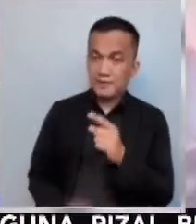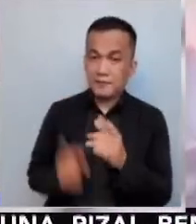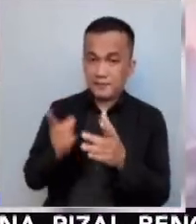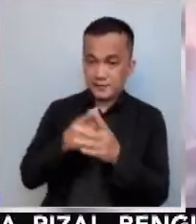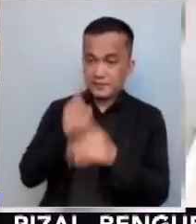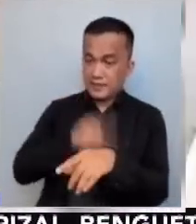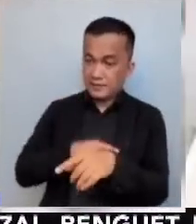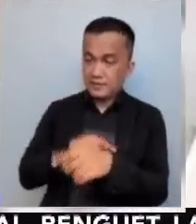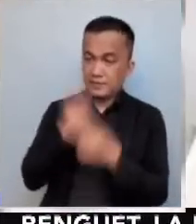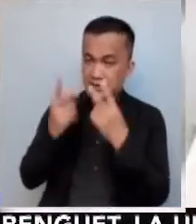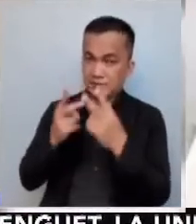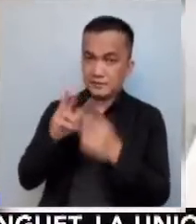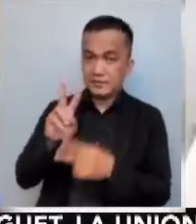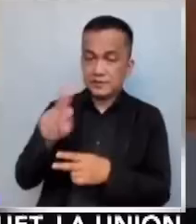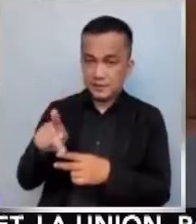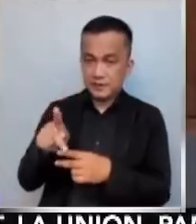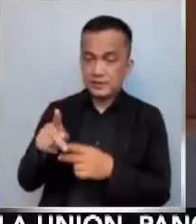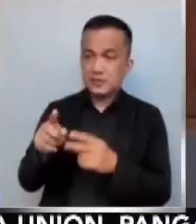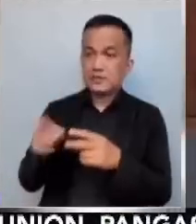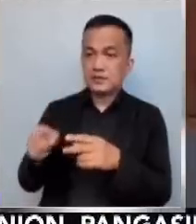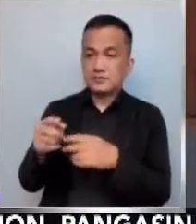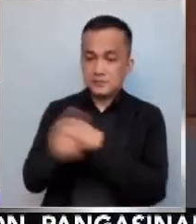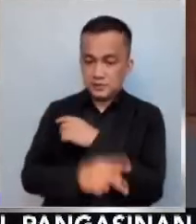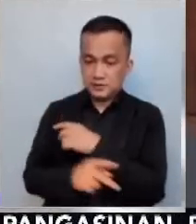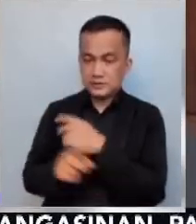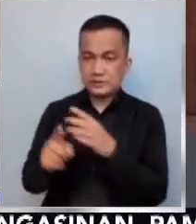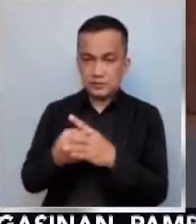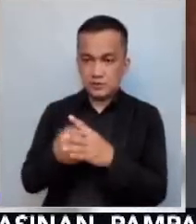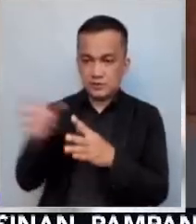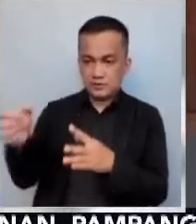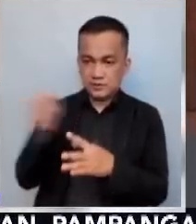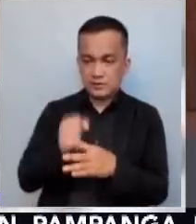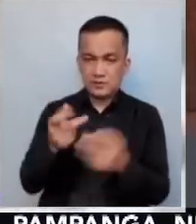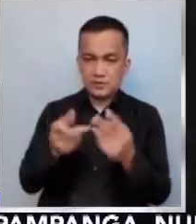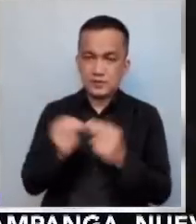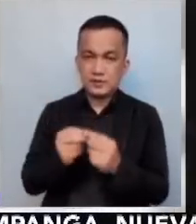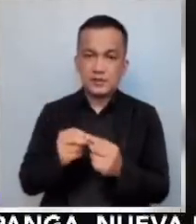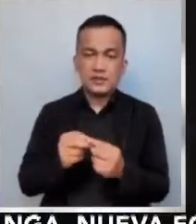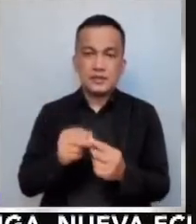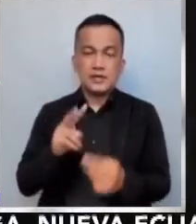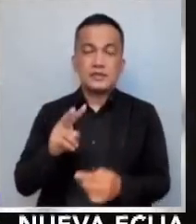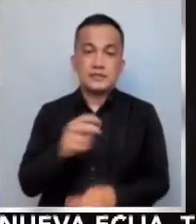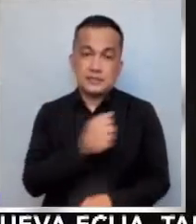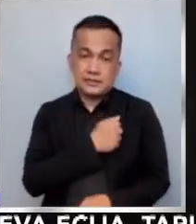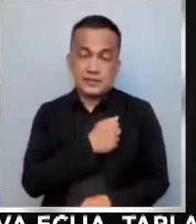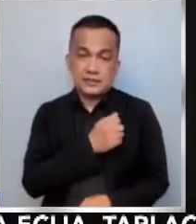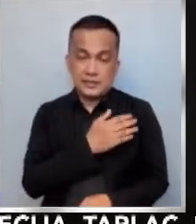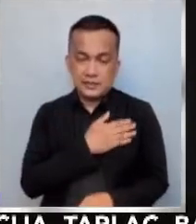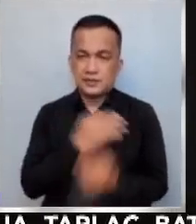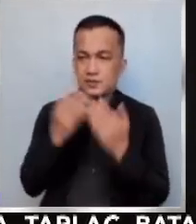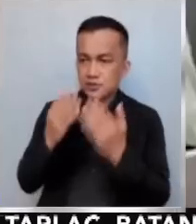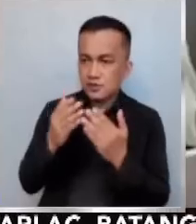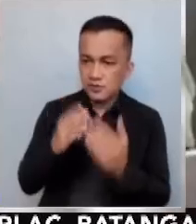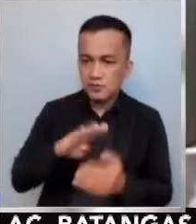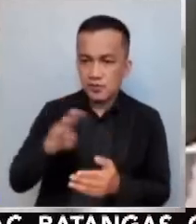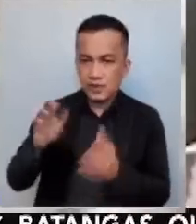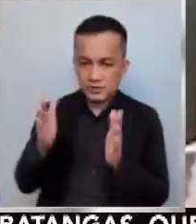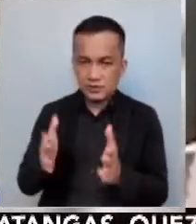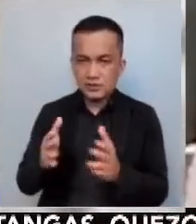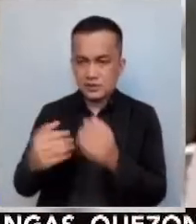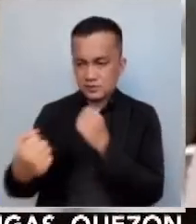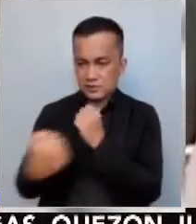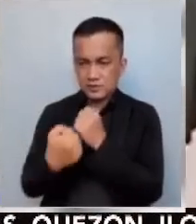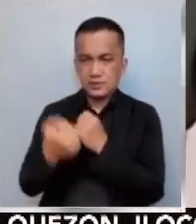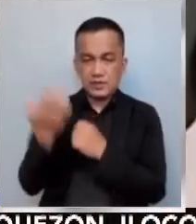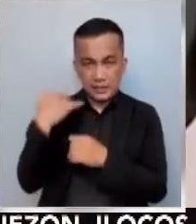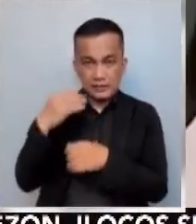lalawigan simula ng mahalal sa pwesto. Pinasalamatan ni VP Sara ang mga bulanon sa ibinigay nilang suporta sa nakarang eleksyon. Kahit na ayon